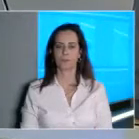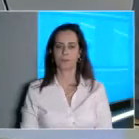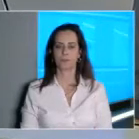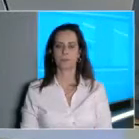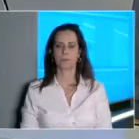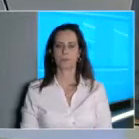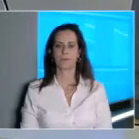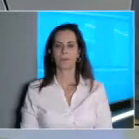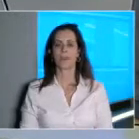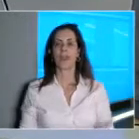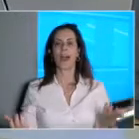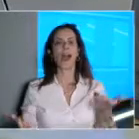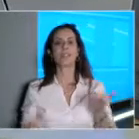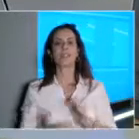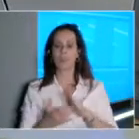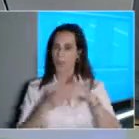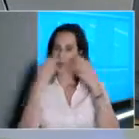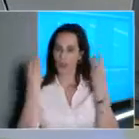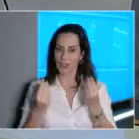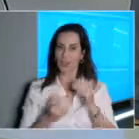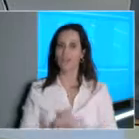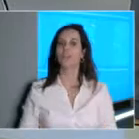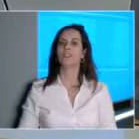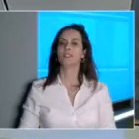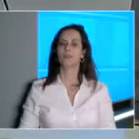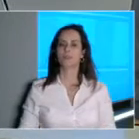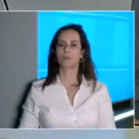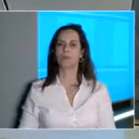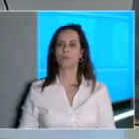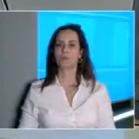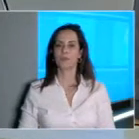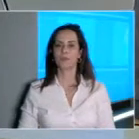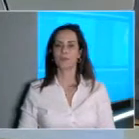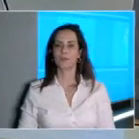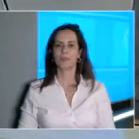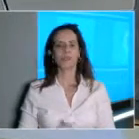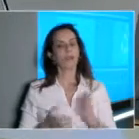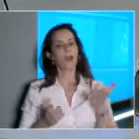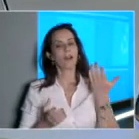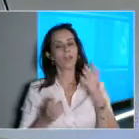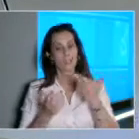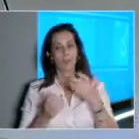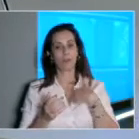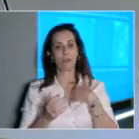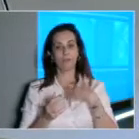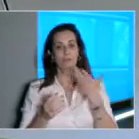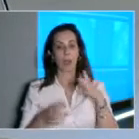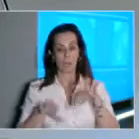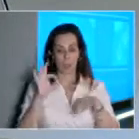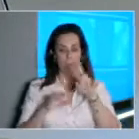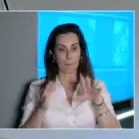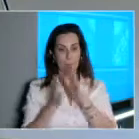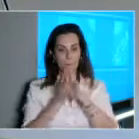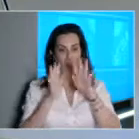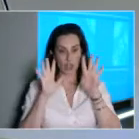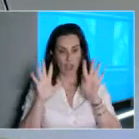ציוץ בוקר, ראשון, נדב אלימלך, בוקר טוב, מה שלומך? בוקר טוב, יובל, מה איתך? בסדר גמור. יופי, יובל, בחירות